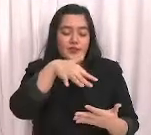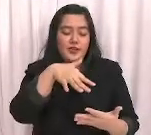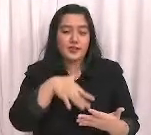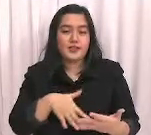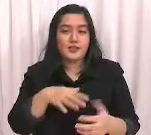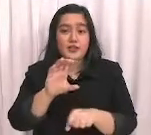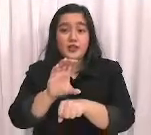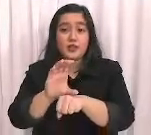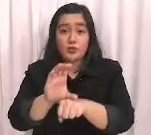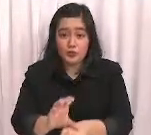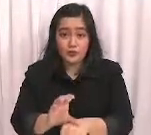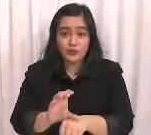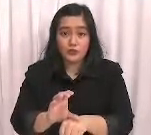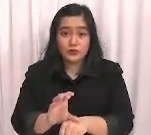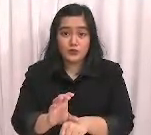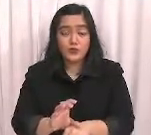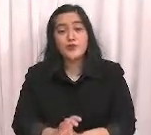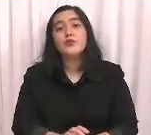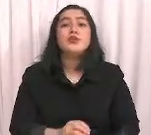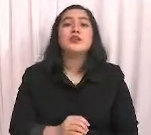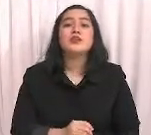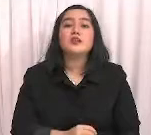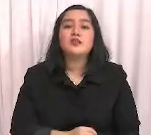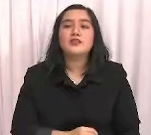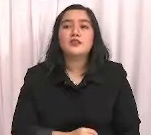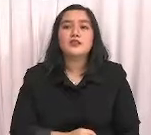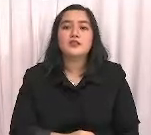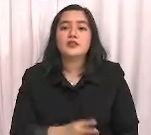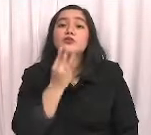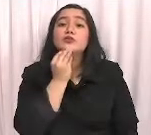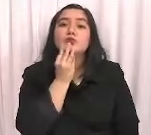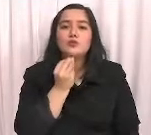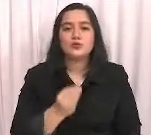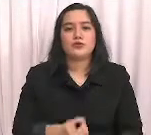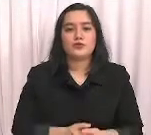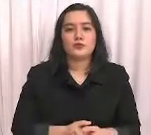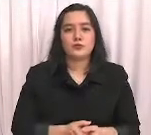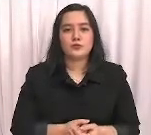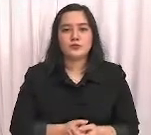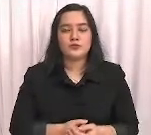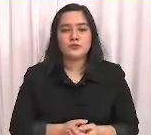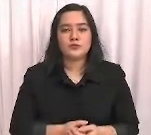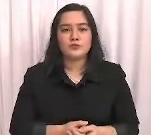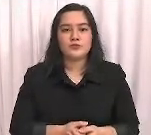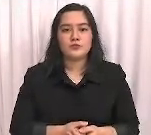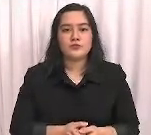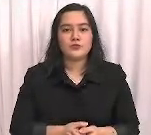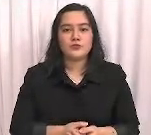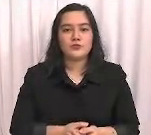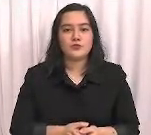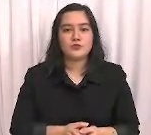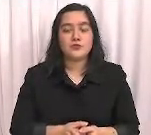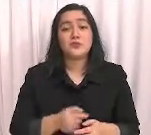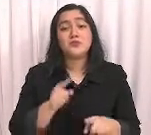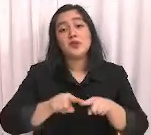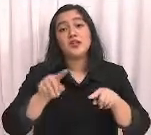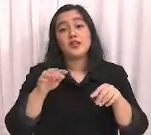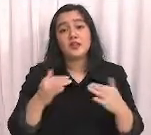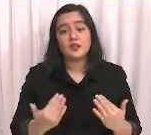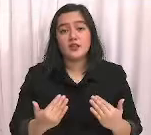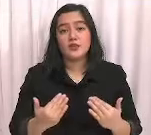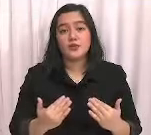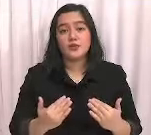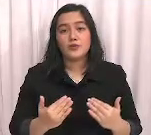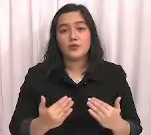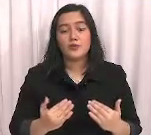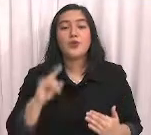kultura natin ngayon, eh, magdadating ka lamang sa one word. You know, dadating ka lamang sa one word. Yung kanilang